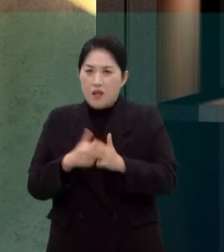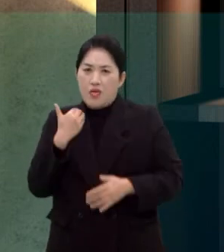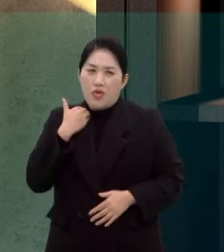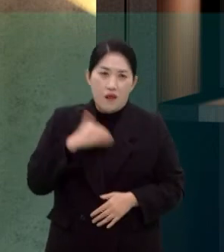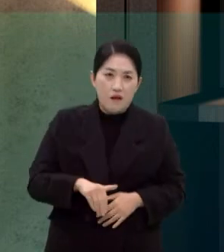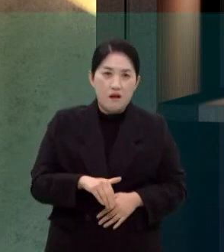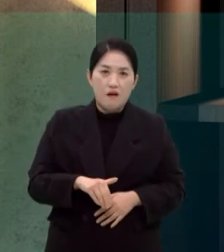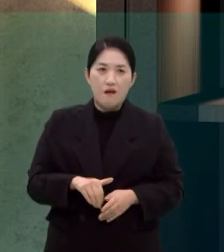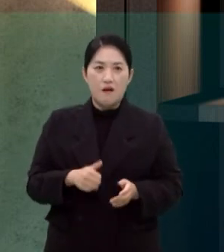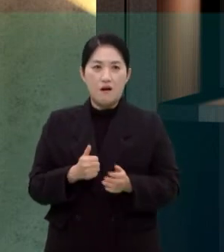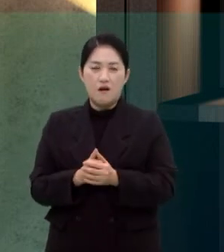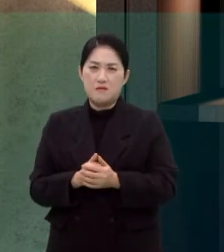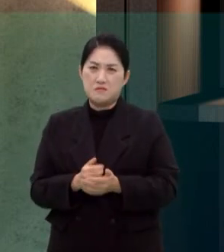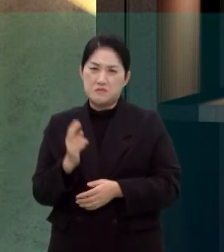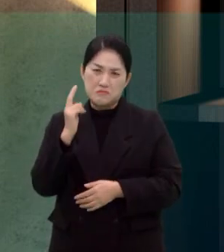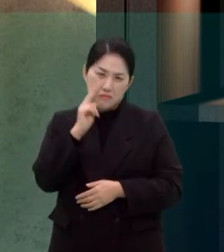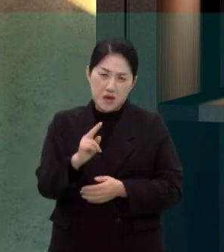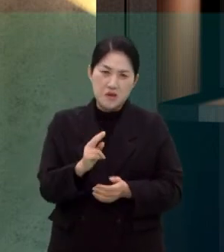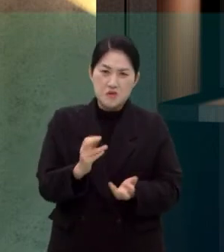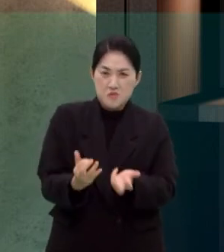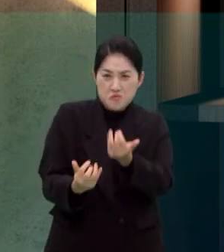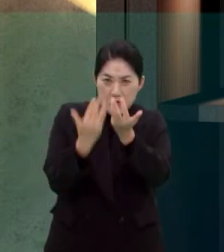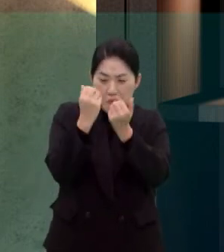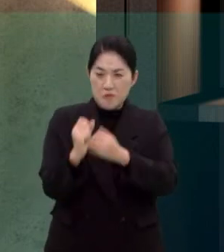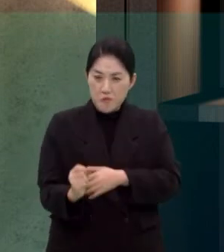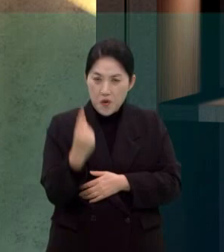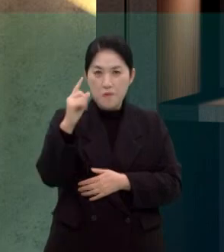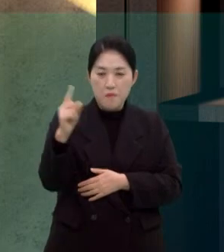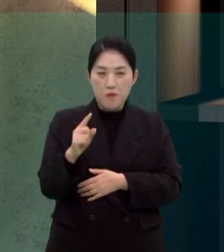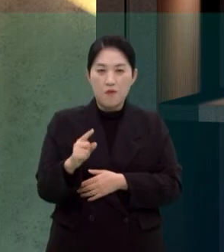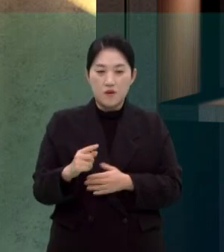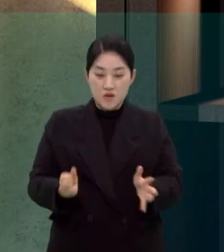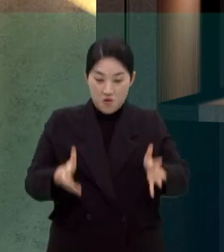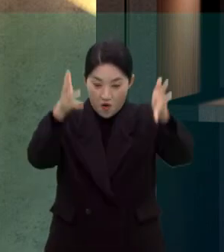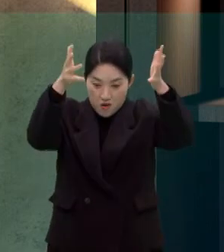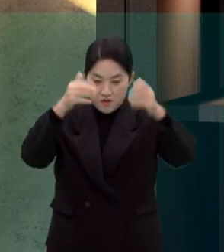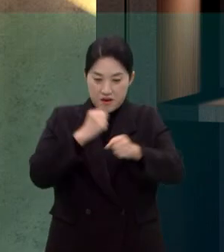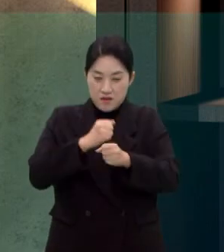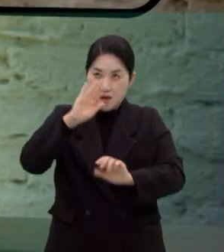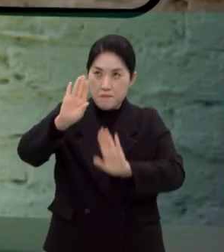않는 치명적 화재 위험의 가연성 건축 자재였습니다.